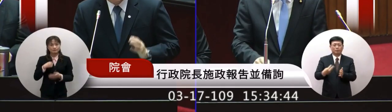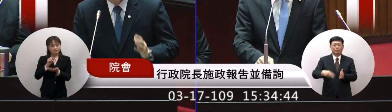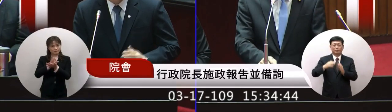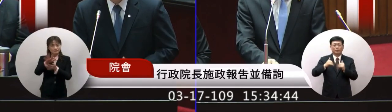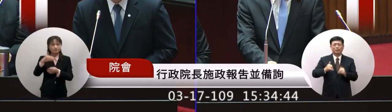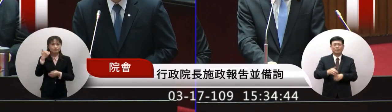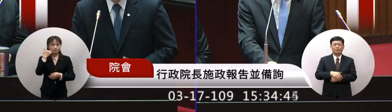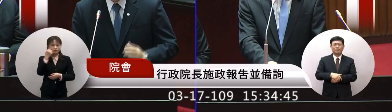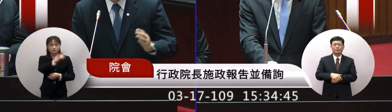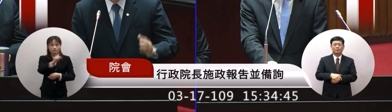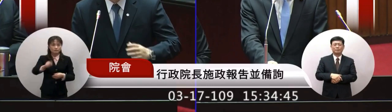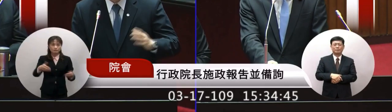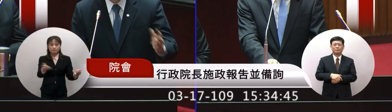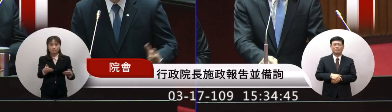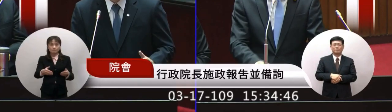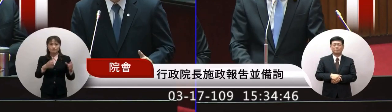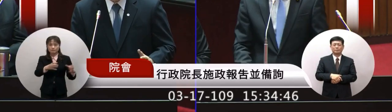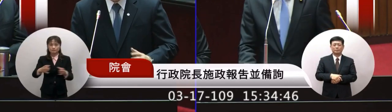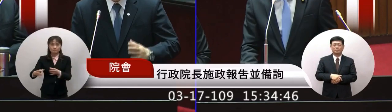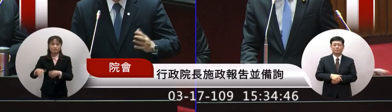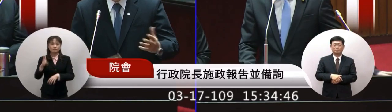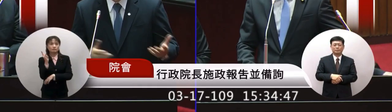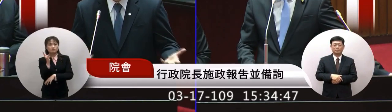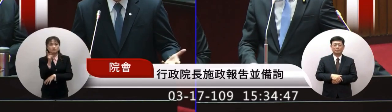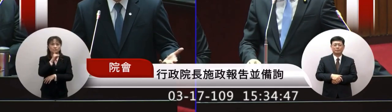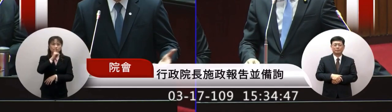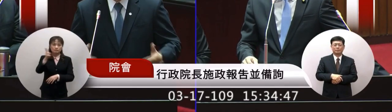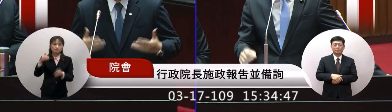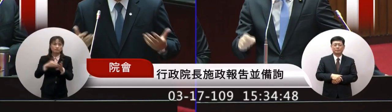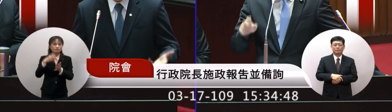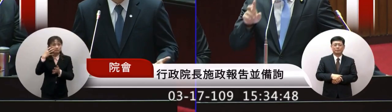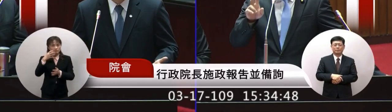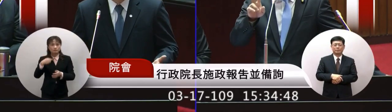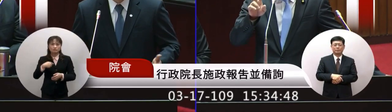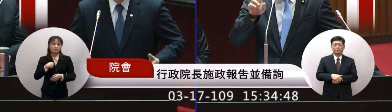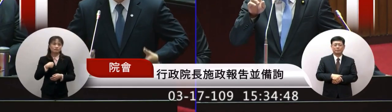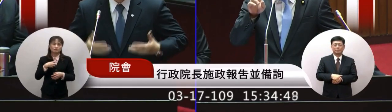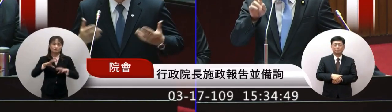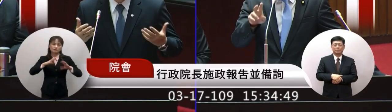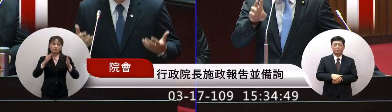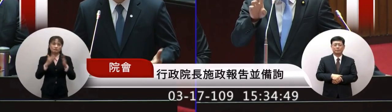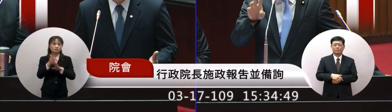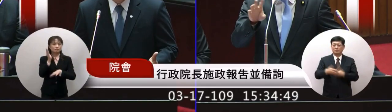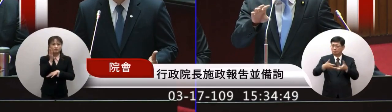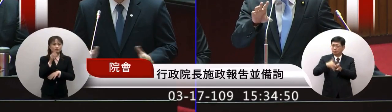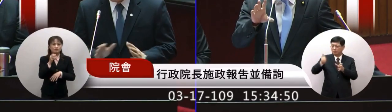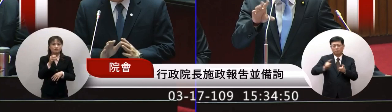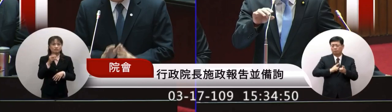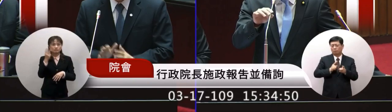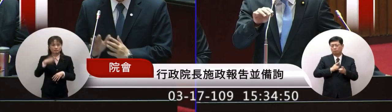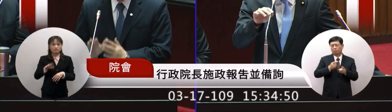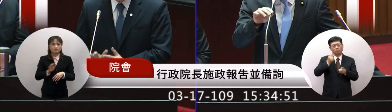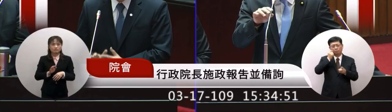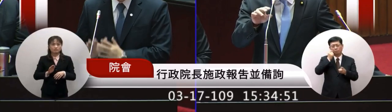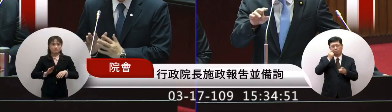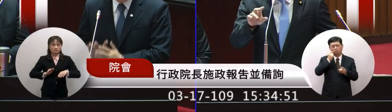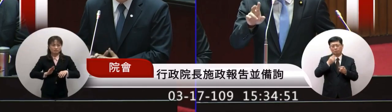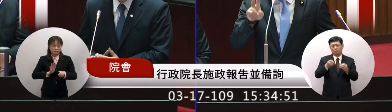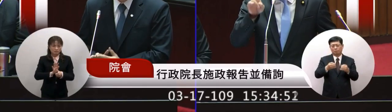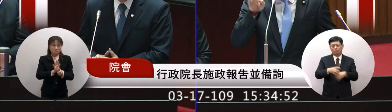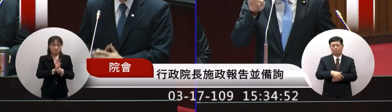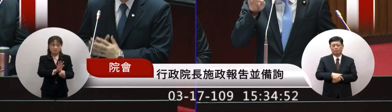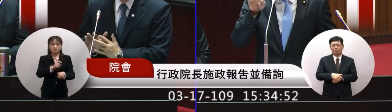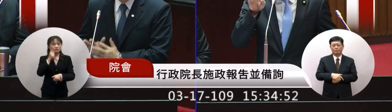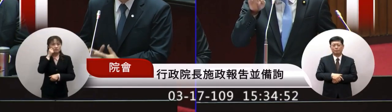果任何的建设都要等到诉讼结果，那我们国家也没有办法，哦，这个往前走。所以行政权也有